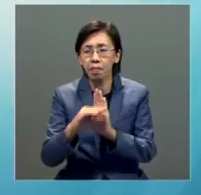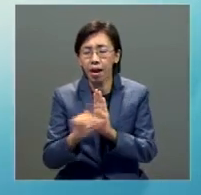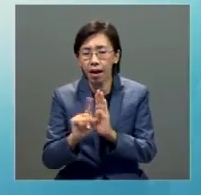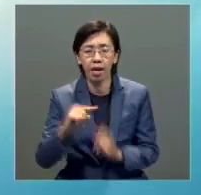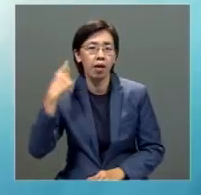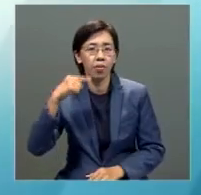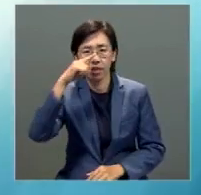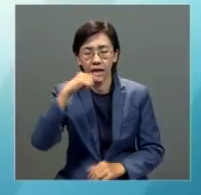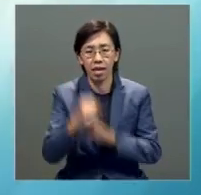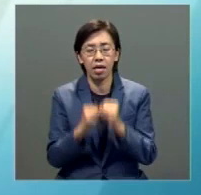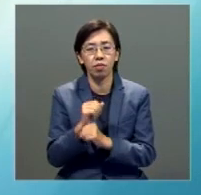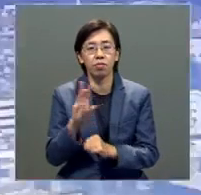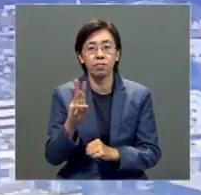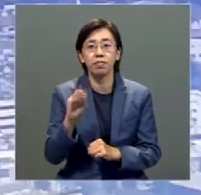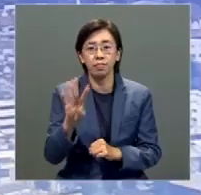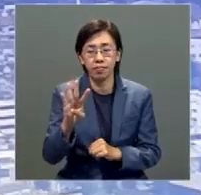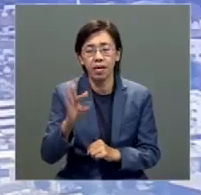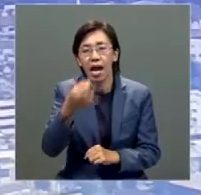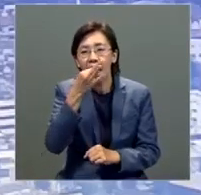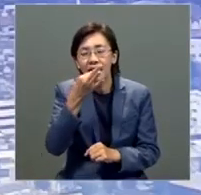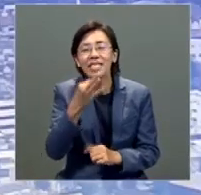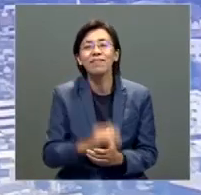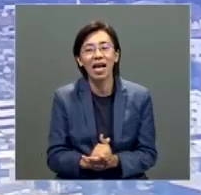รายนะครับของการเสียชีวิตมาตรในรายละเอียดของผู้ที่เสียชีวิตนะครับเป็นผู้ป่วยหญิงไทยอายุ64ปีอาชีพแม่บ้านนะครับเอ่อโรคประจำตัวคือโรคโลหิตจางนะครับแล้วก็มีประวัติสัมผัสผู้ป่วยยัง